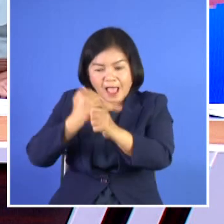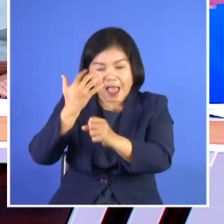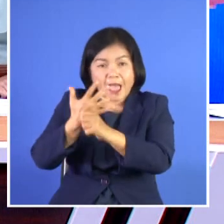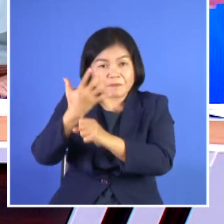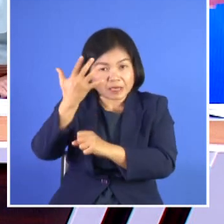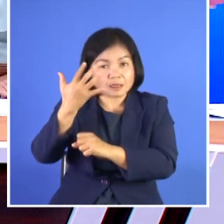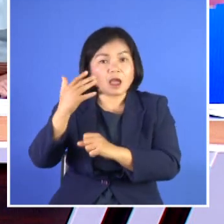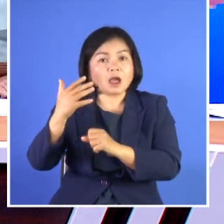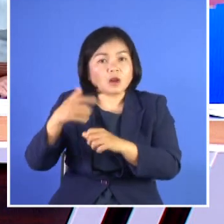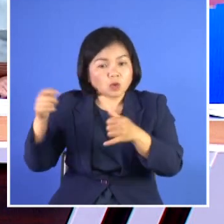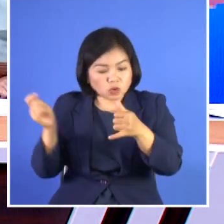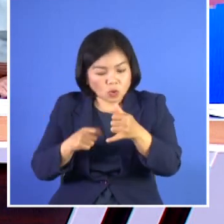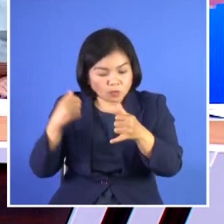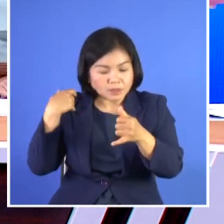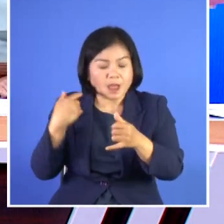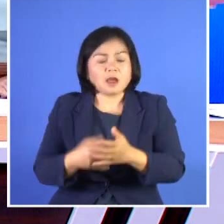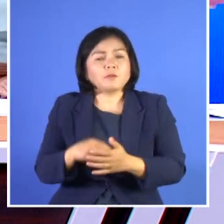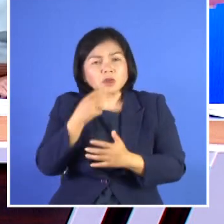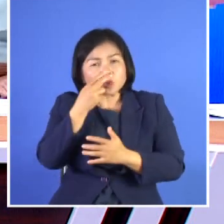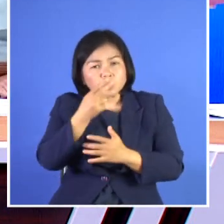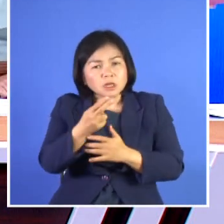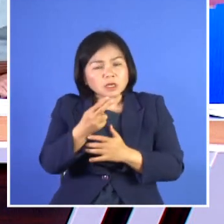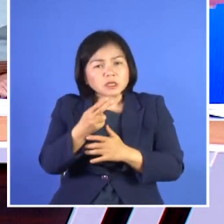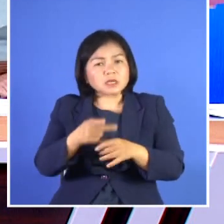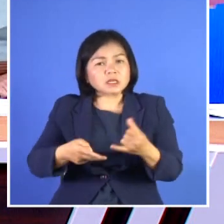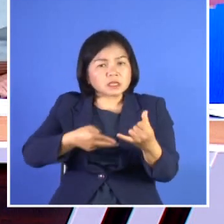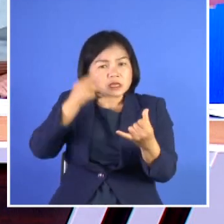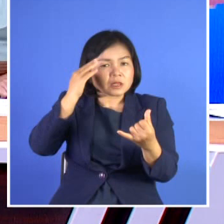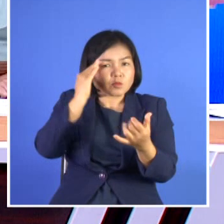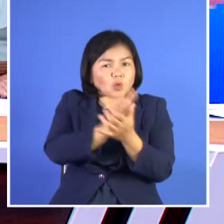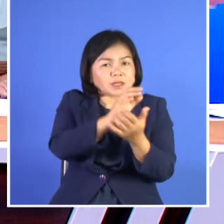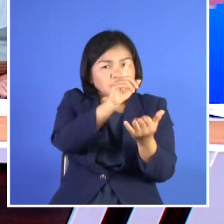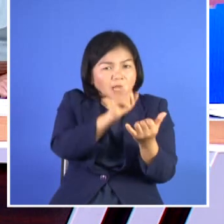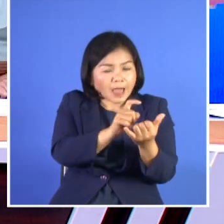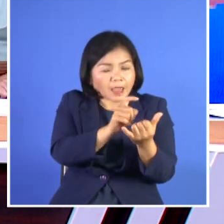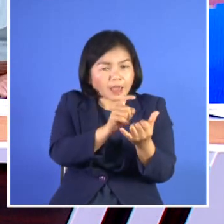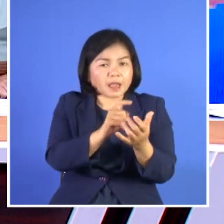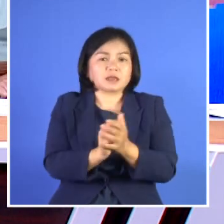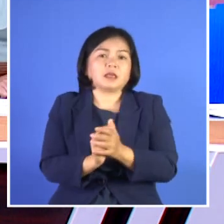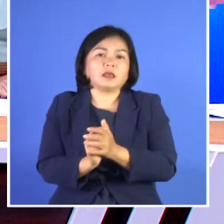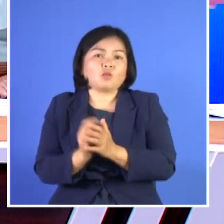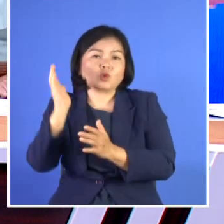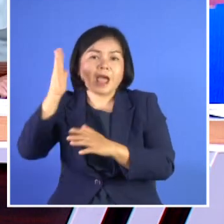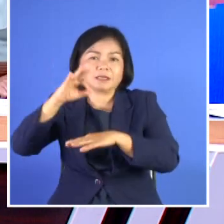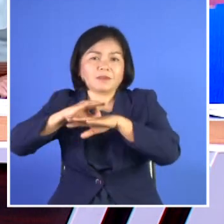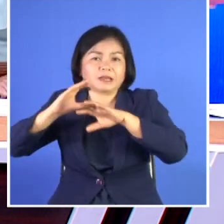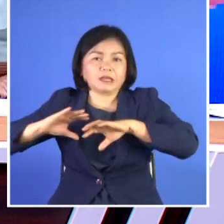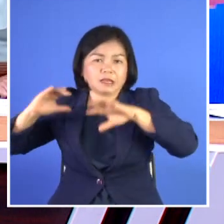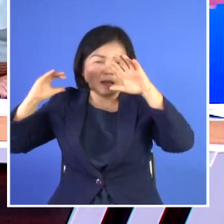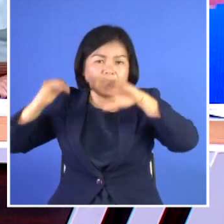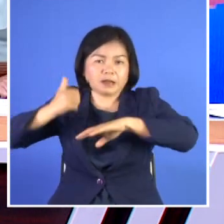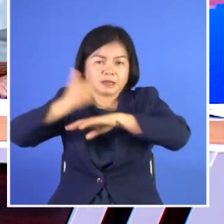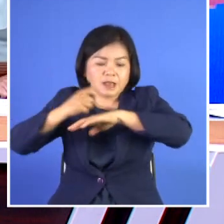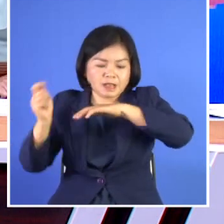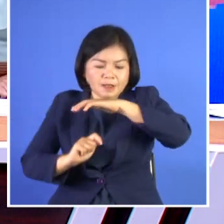เรื่องของกำนันนกเนี่ยนะฮะมันเป็นข่าวใหญ่นะครับคือก็เรียกว่าเนี่ยมันใครๆก็ผวา ค่ะ นะฮะพอเห็นข่าวนี้ก็ต